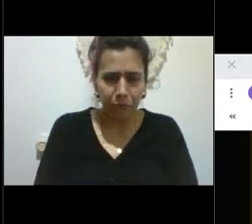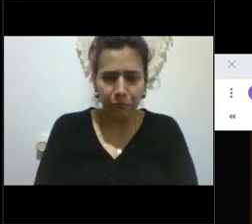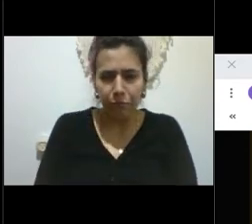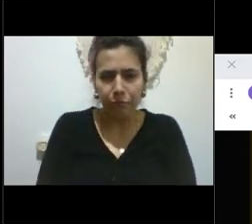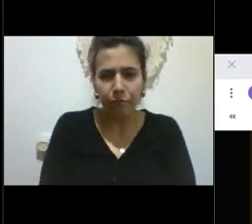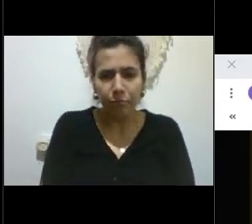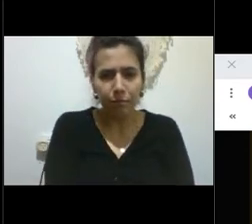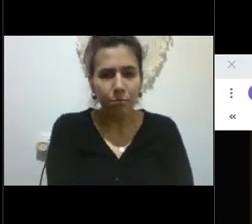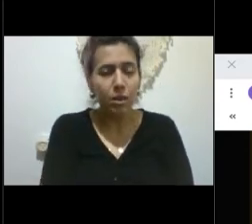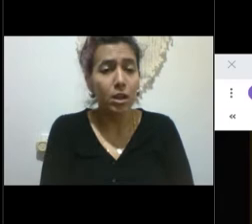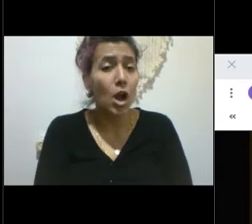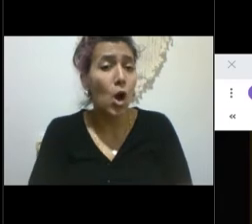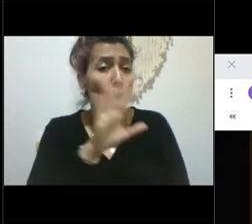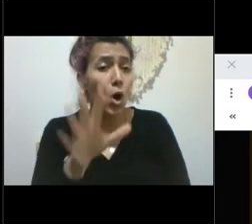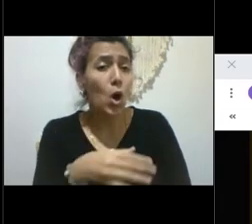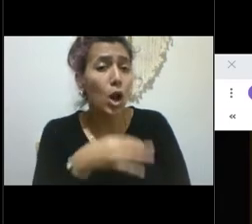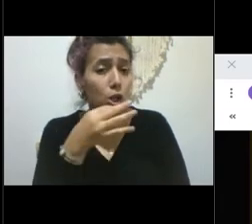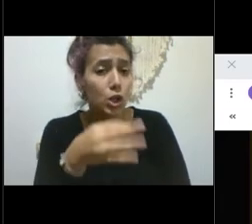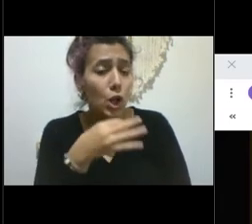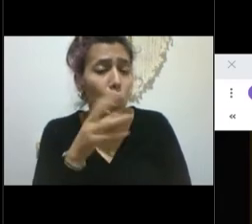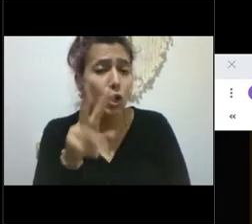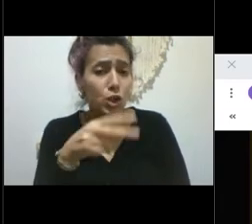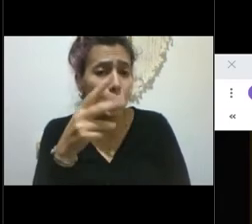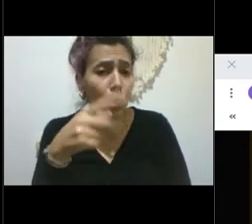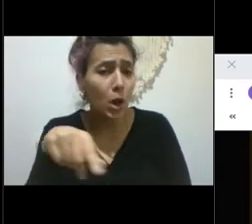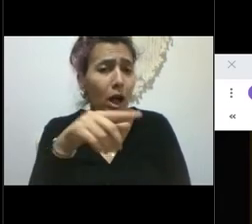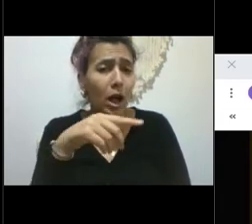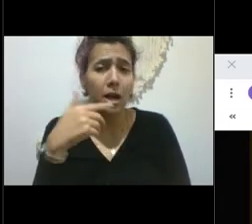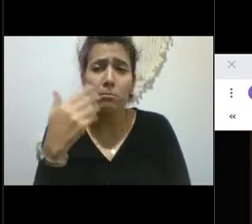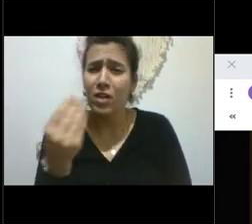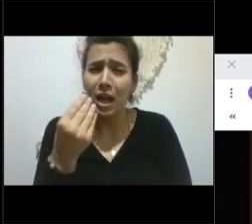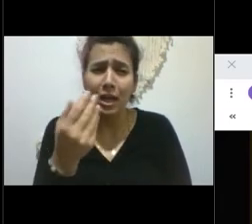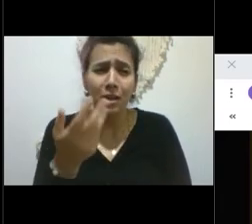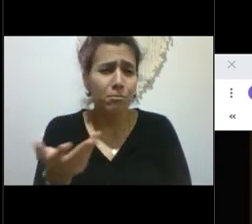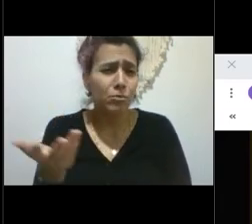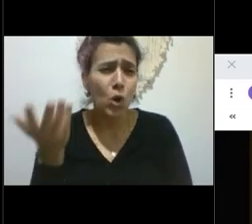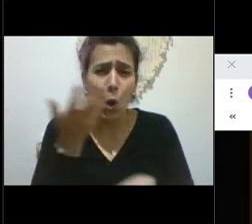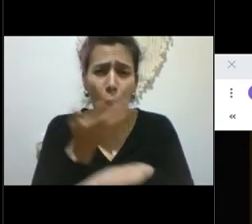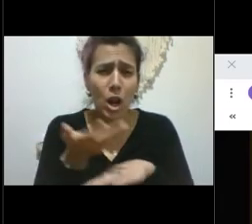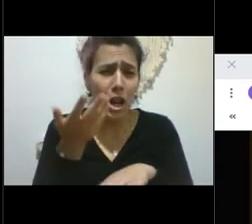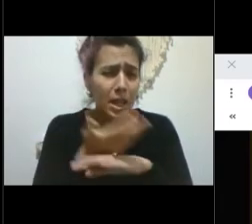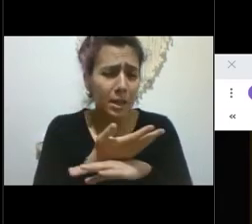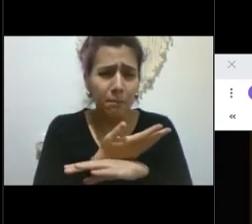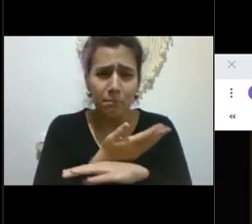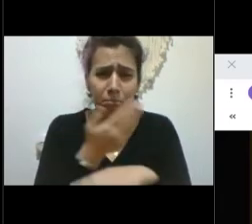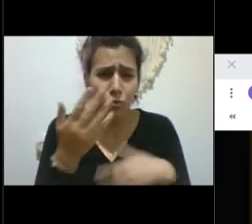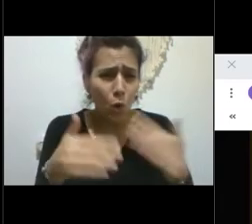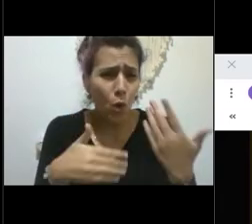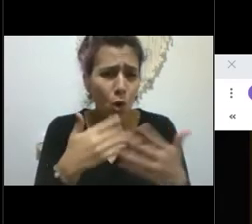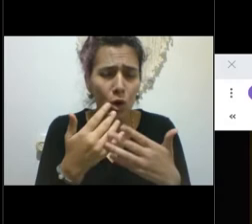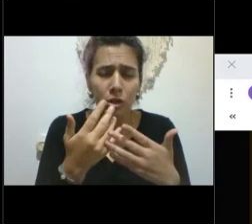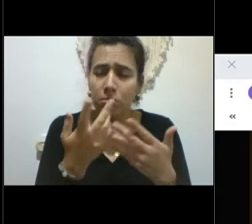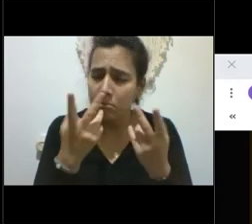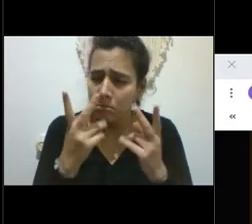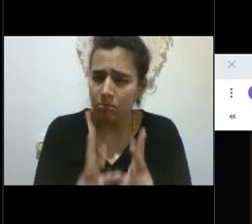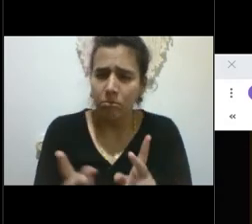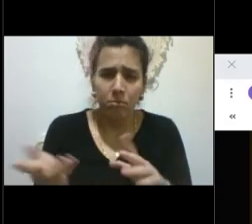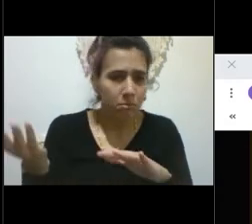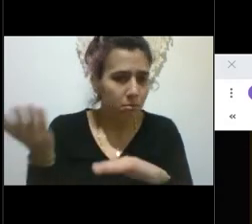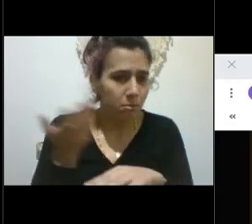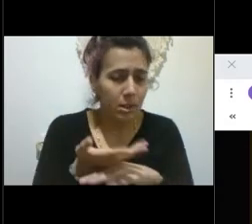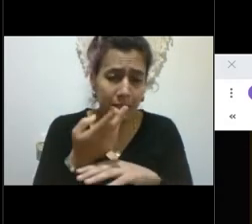חבר'ה, כל השאלות שיהיו, כל הדברים שיעלו לכם תוך כדי, אז כמובן שאפשר להביא אותם לשולחן, זה בעצם